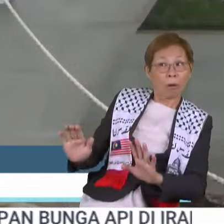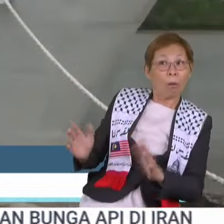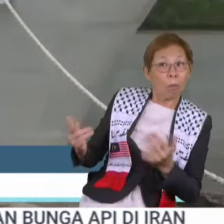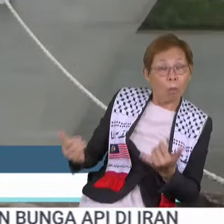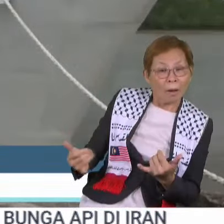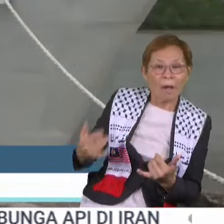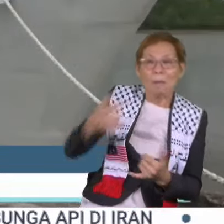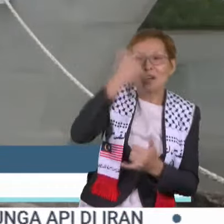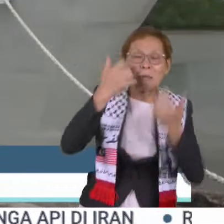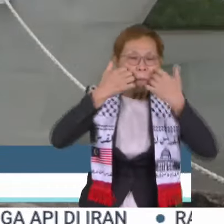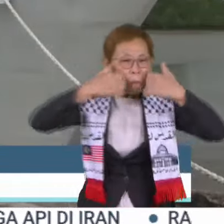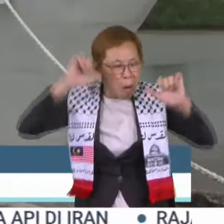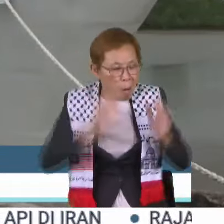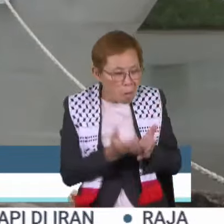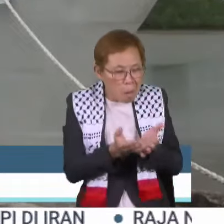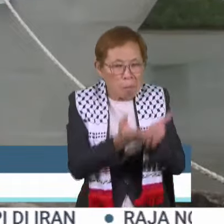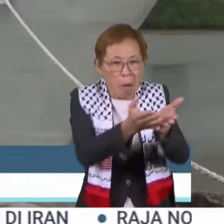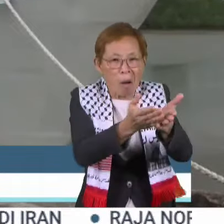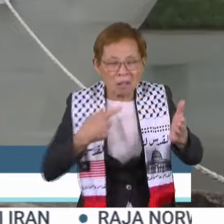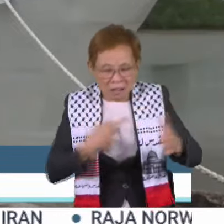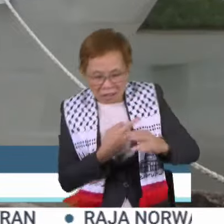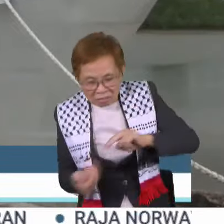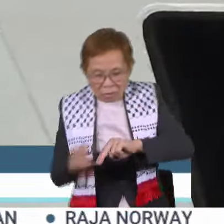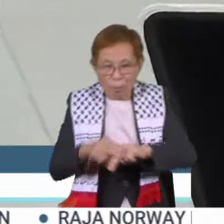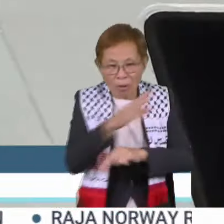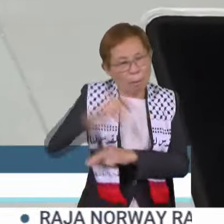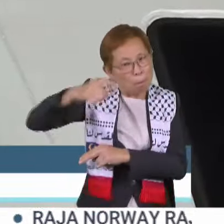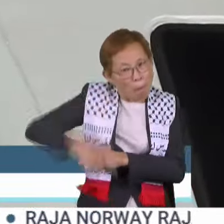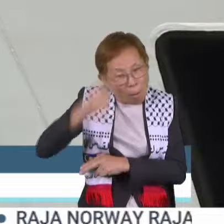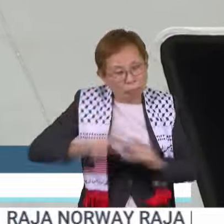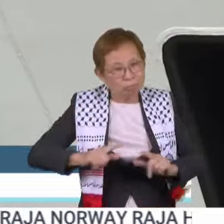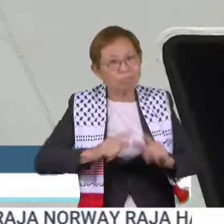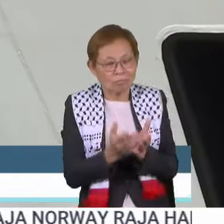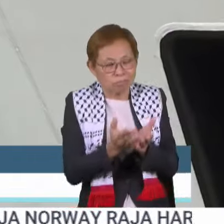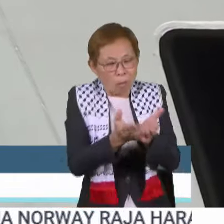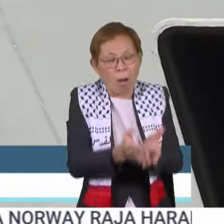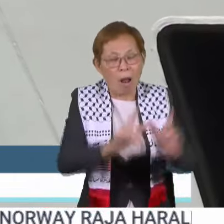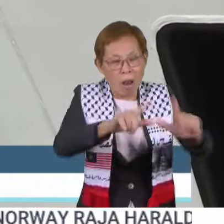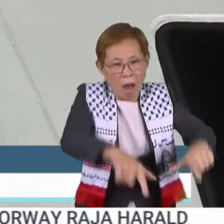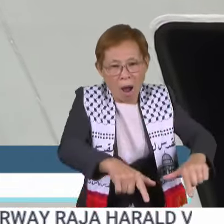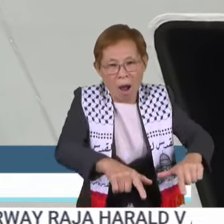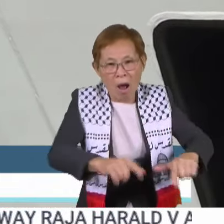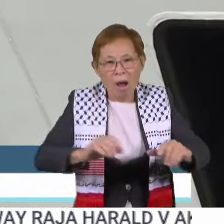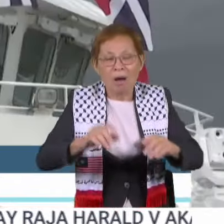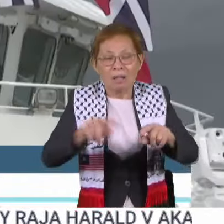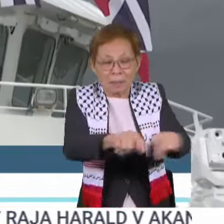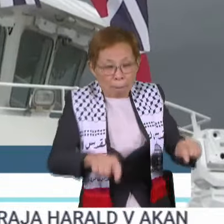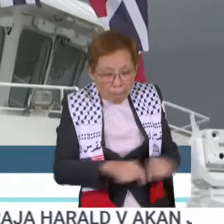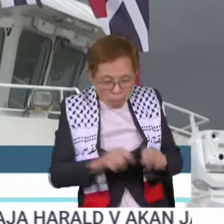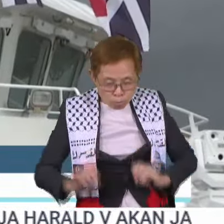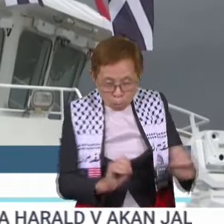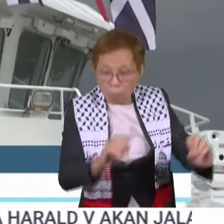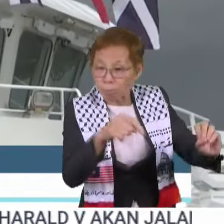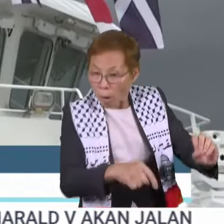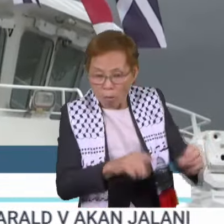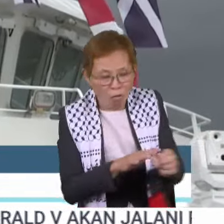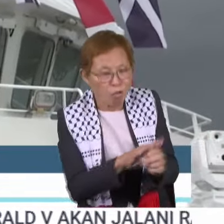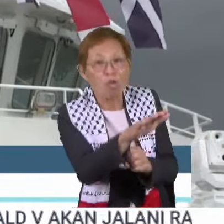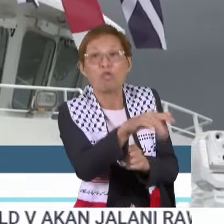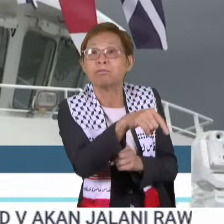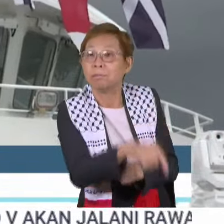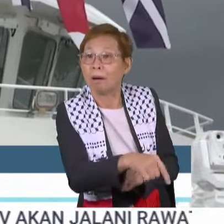apabila keupayaan aset kita tingkat tambah jadi keperluan untuk meletakkan wilayah operasi tu di mana adalah